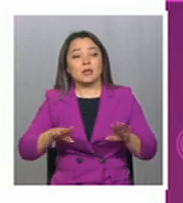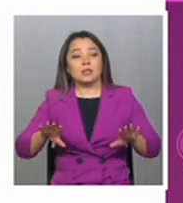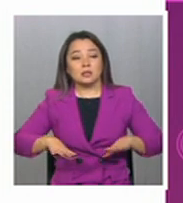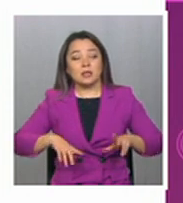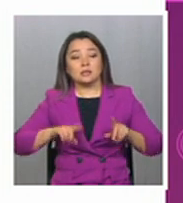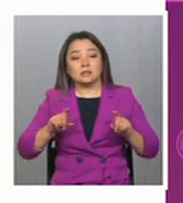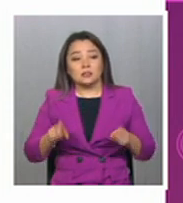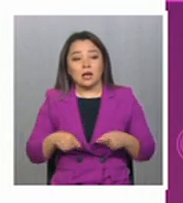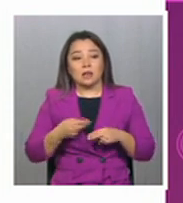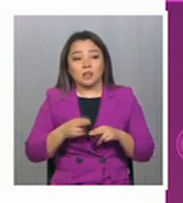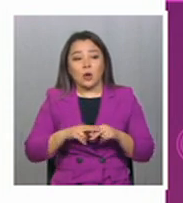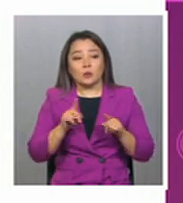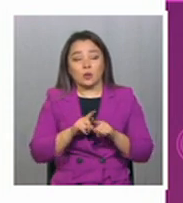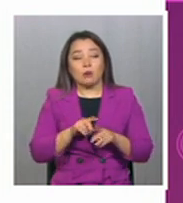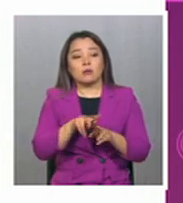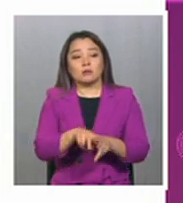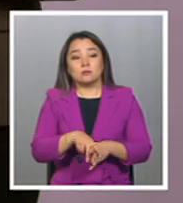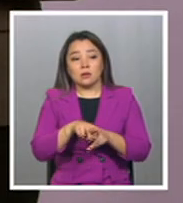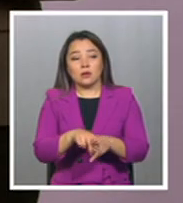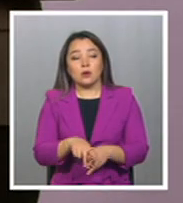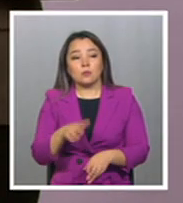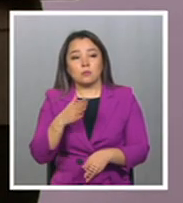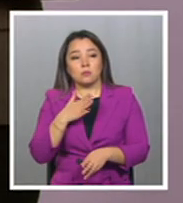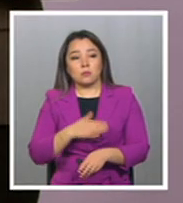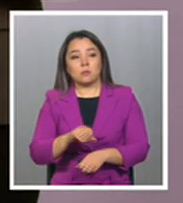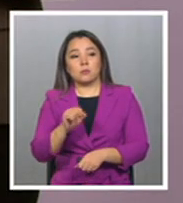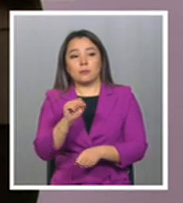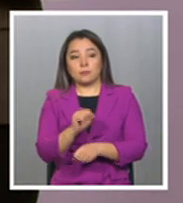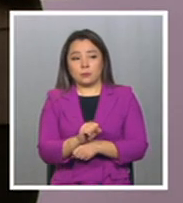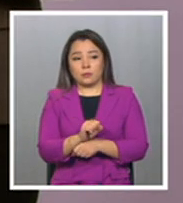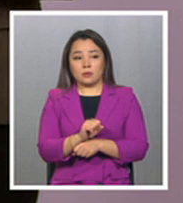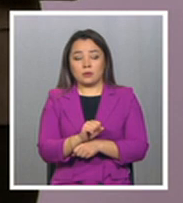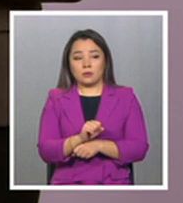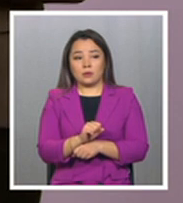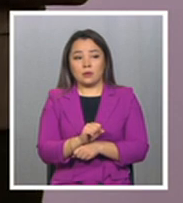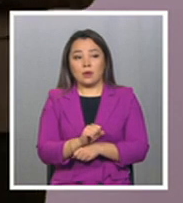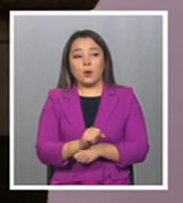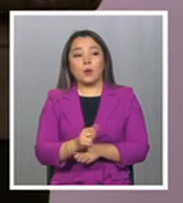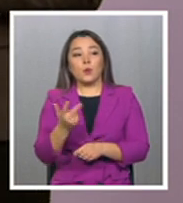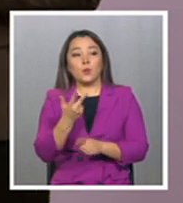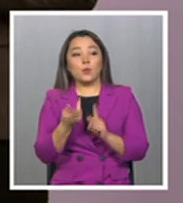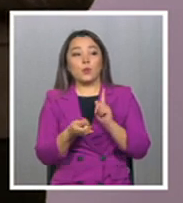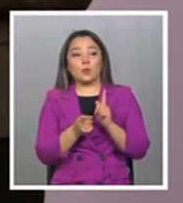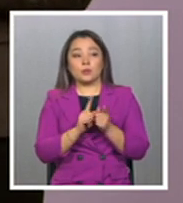ат шабуын доғарады екен. Ал үшінші өзгеріс мынадай.